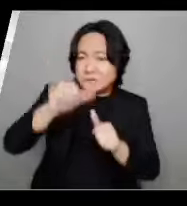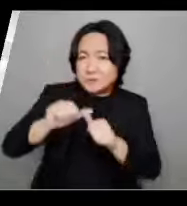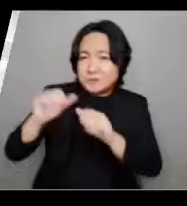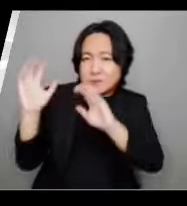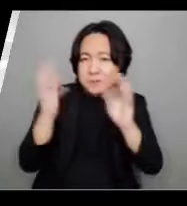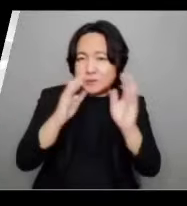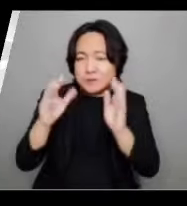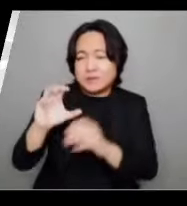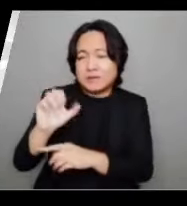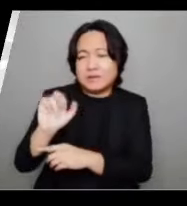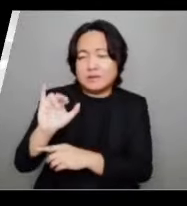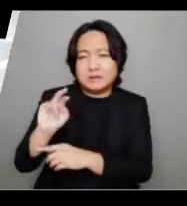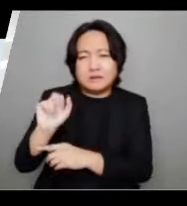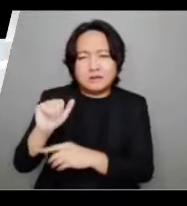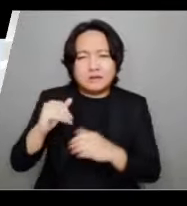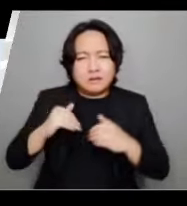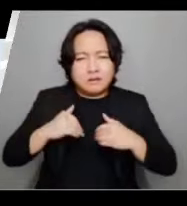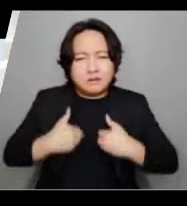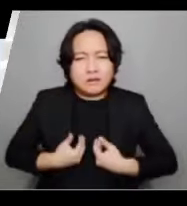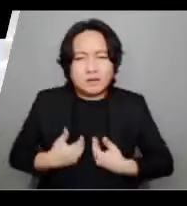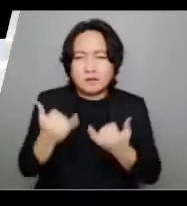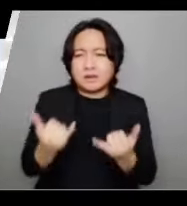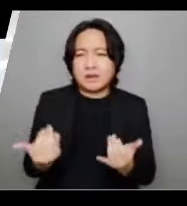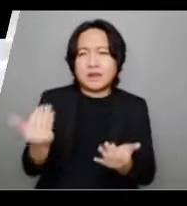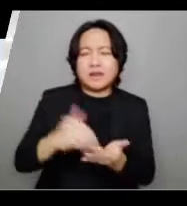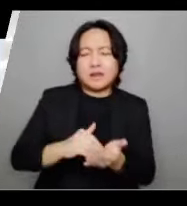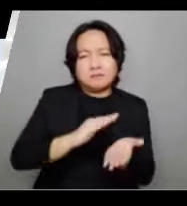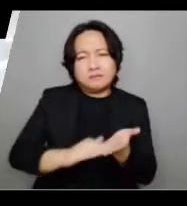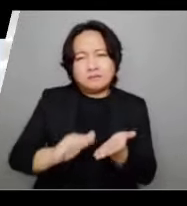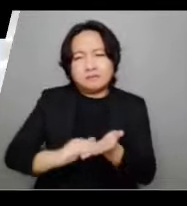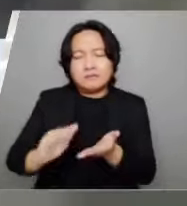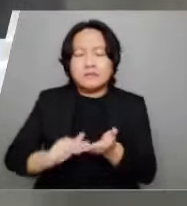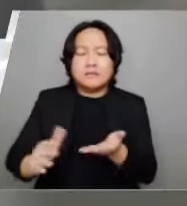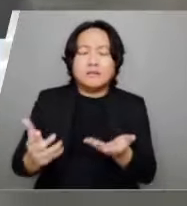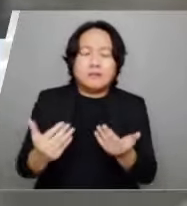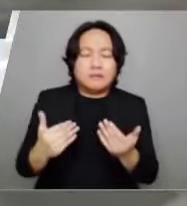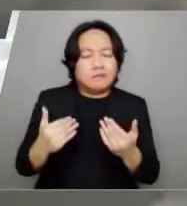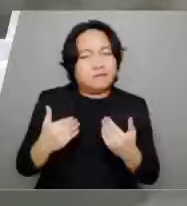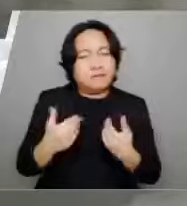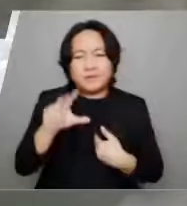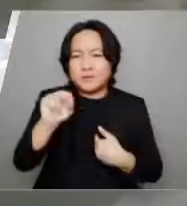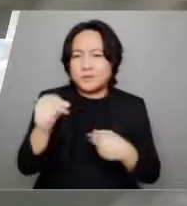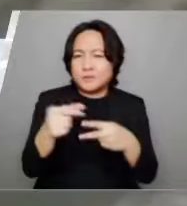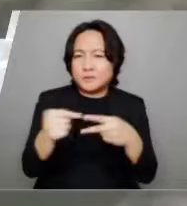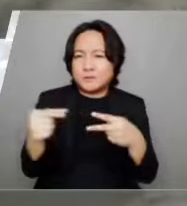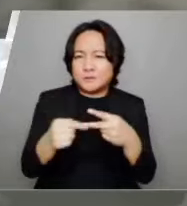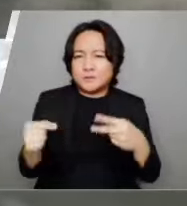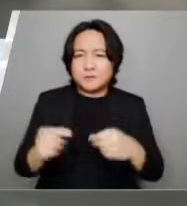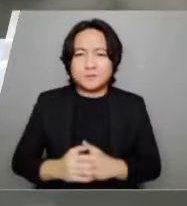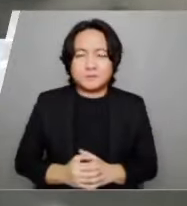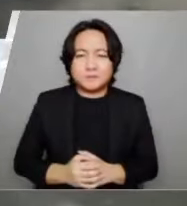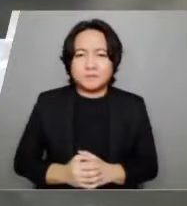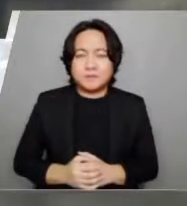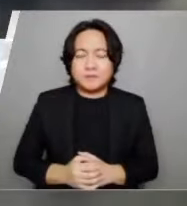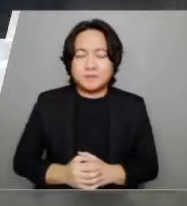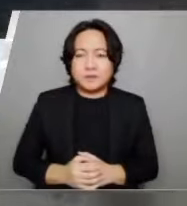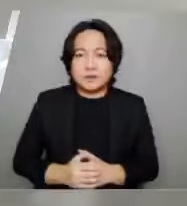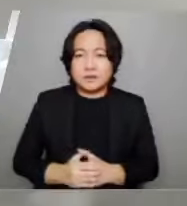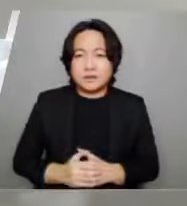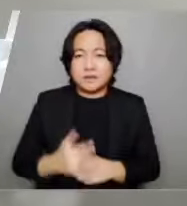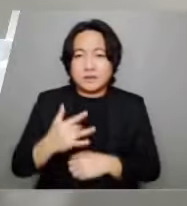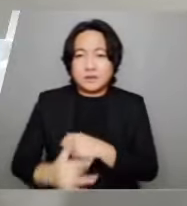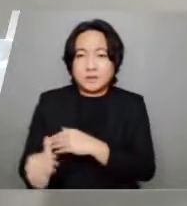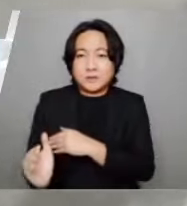maglaba, pero nakakapagod talaga. Pero dito pa nakatira, wala kang magagawa. Kinaumagahan, matapos humupa ang baha sa Araneta